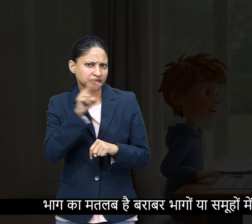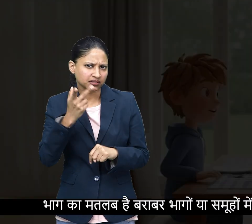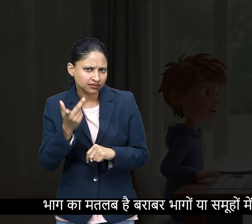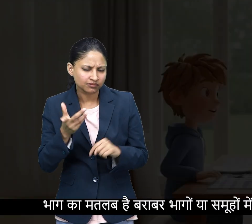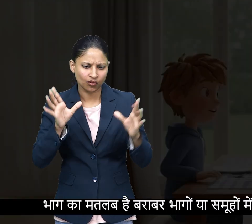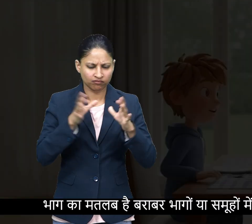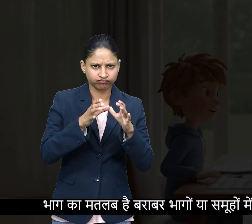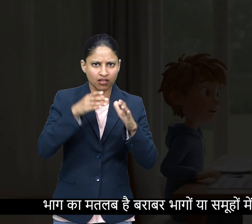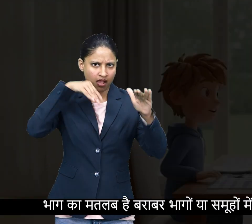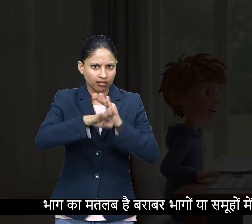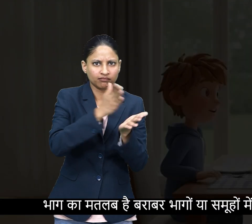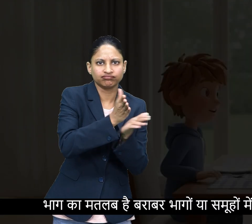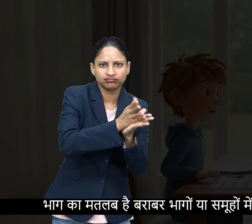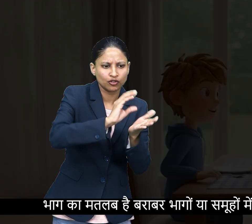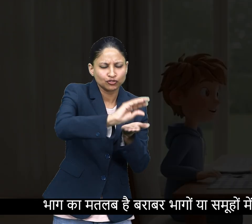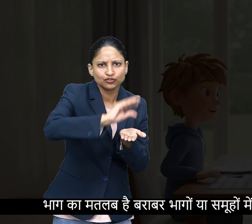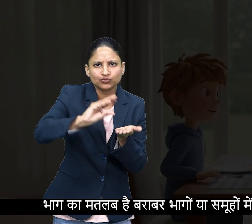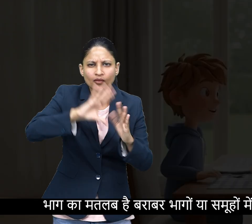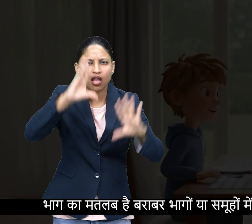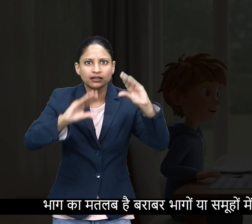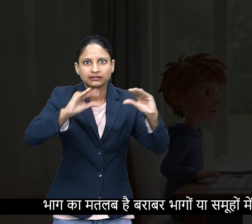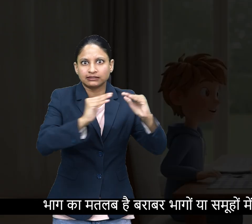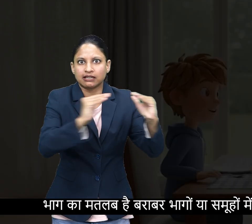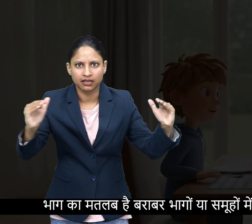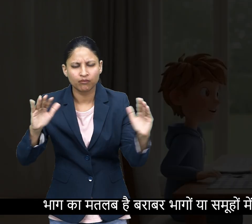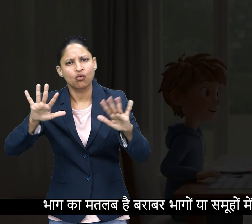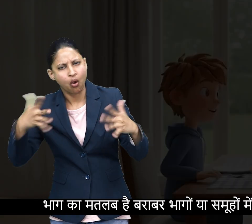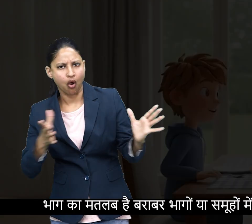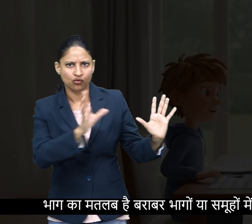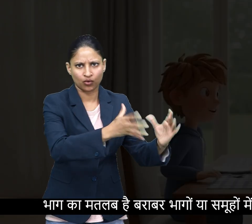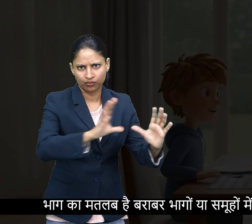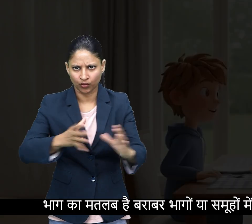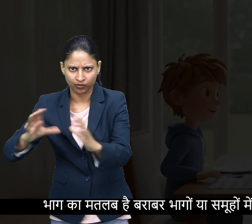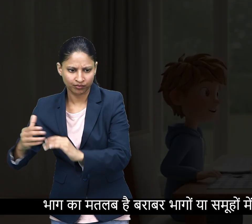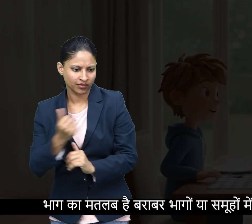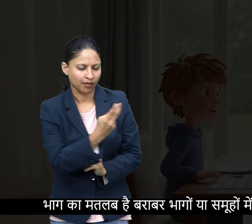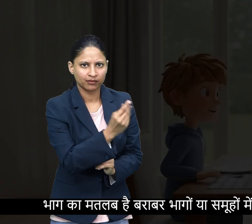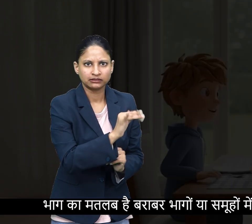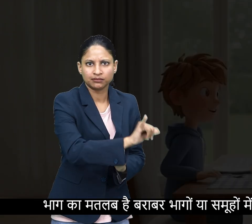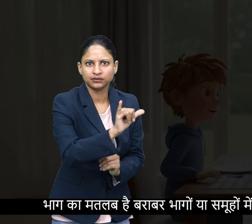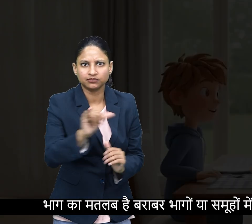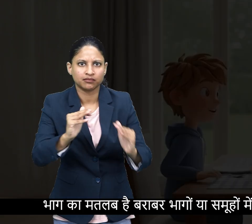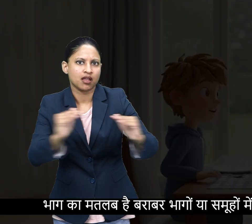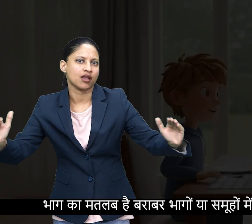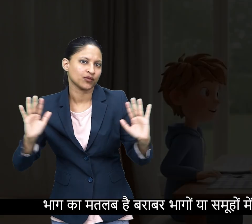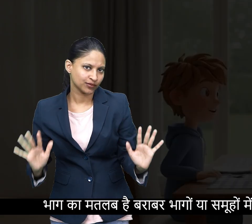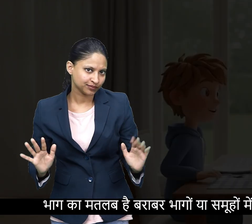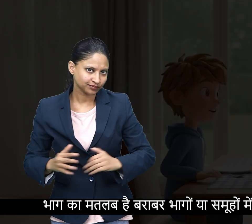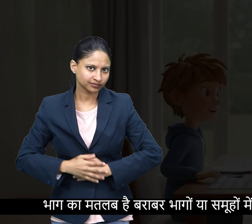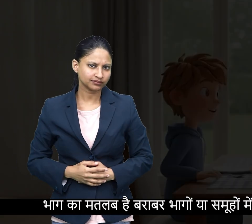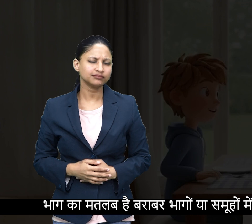भाग का मतलब है बराबर भागों या समूहों में बांटना। ये दो सरल प्रश्नों का उत्तर देता है।